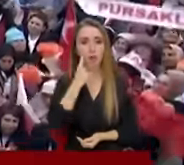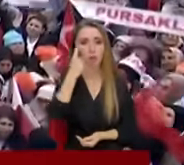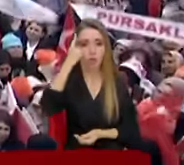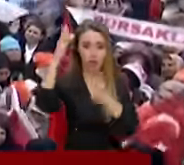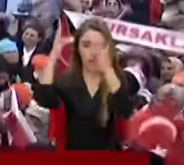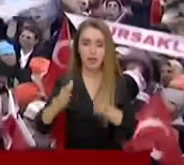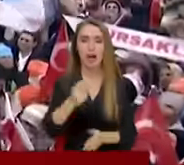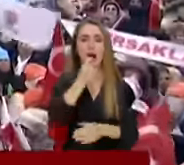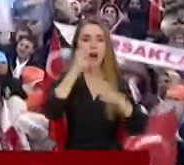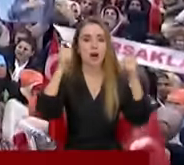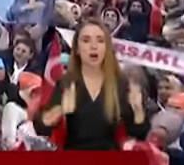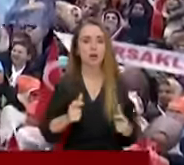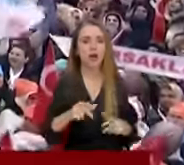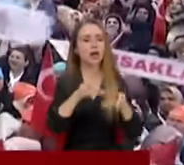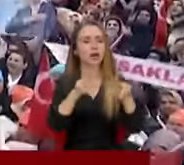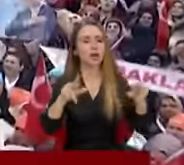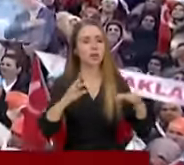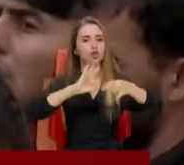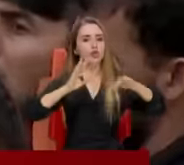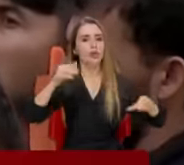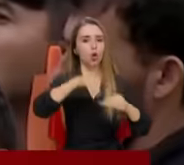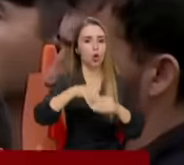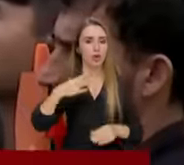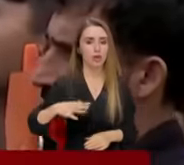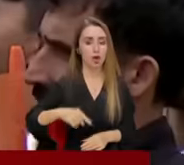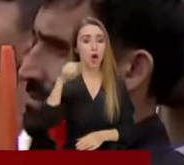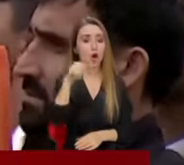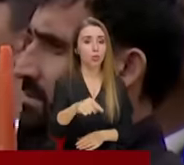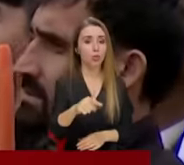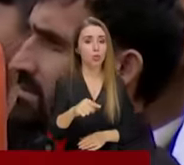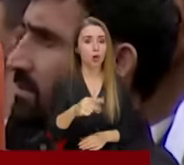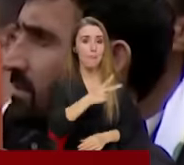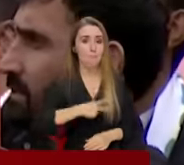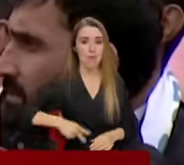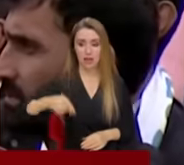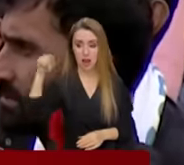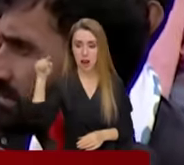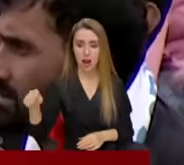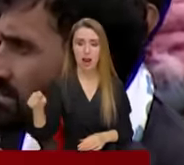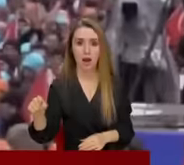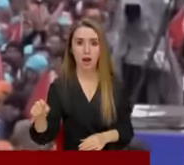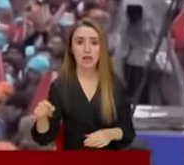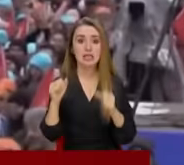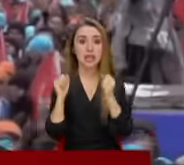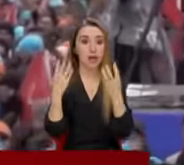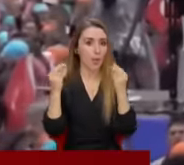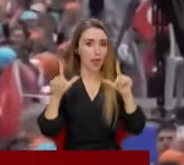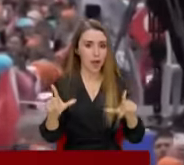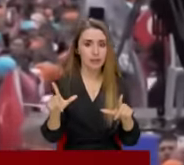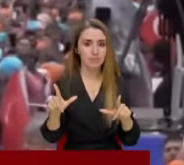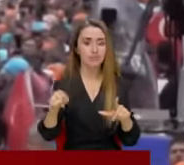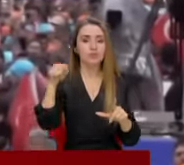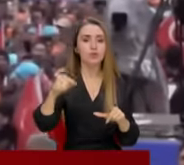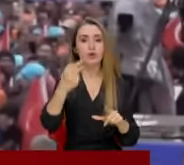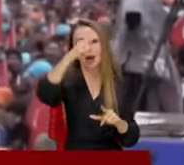Cumhurbaşkanı Ankara'da da benzer ifadelerle o istedi. Bu işin mahalli idareler ayağını da sağlam tutalım ki